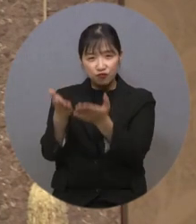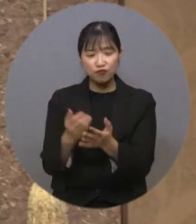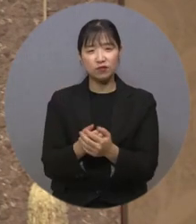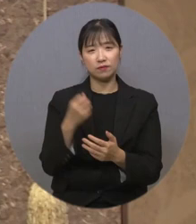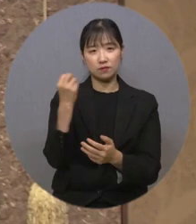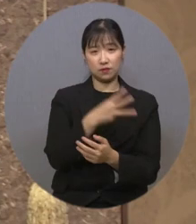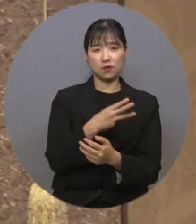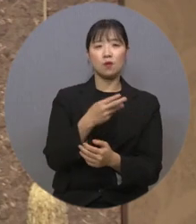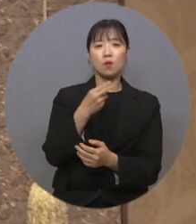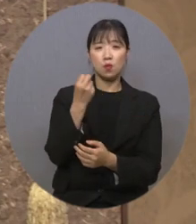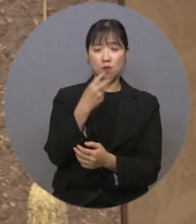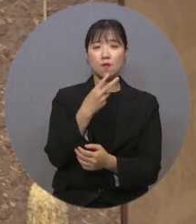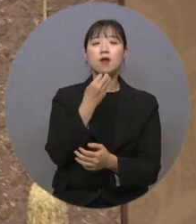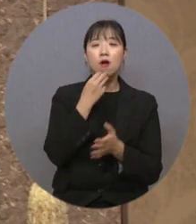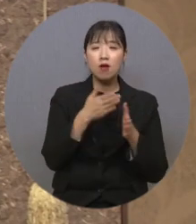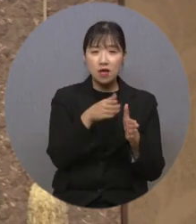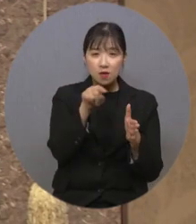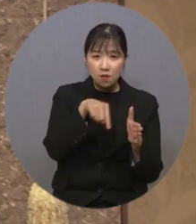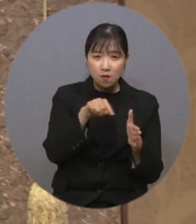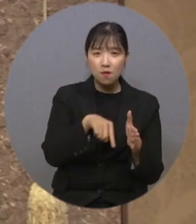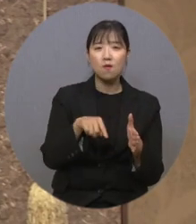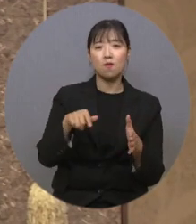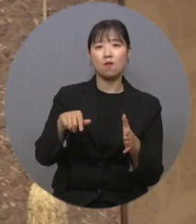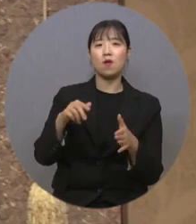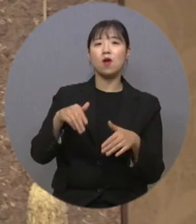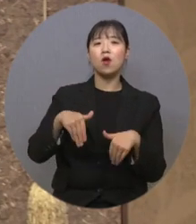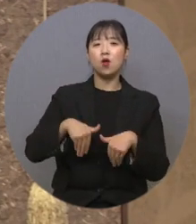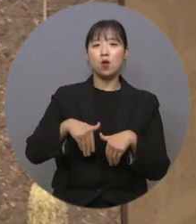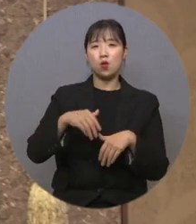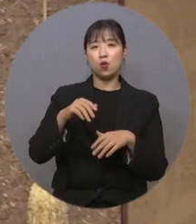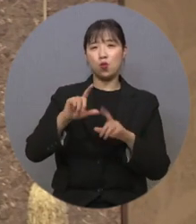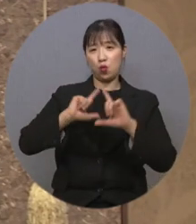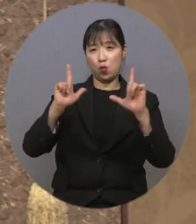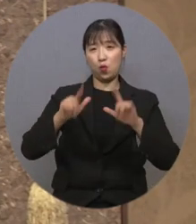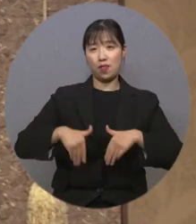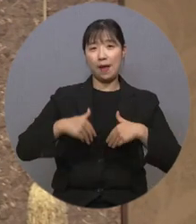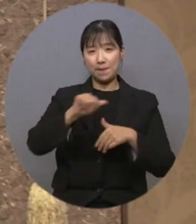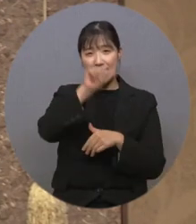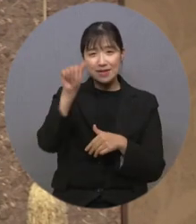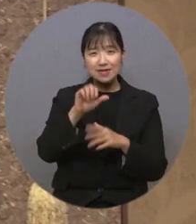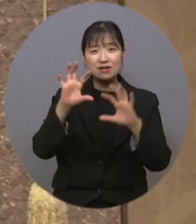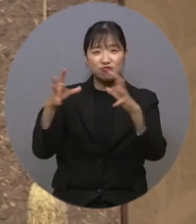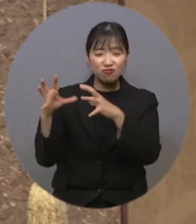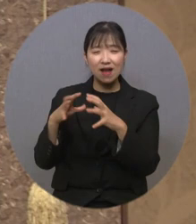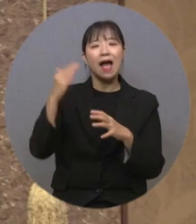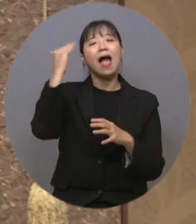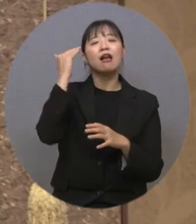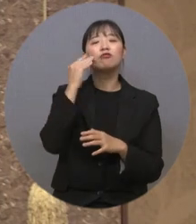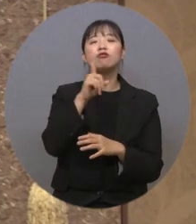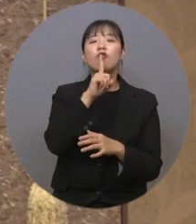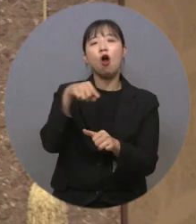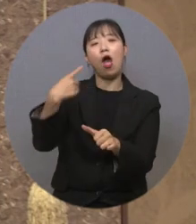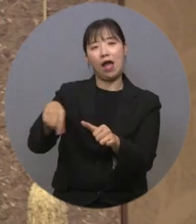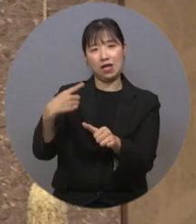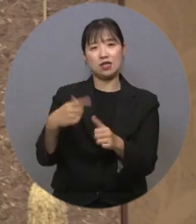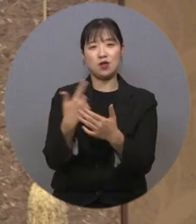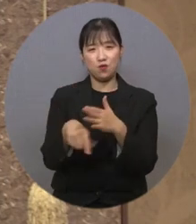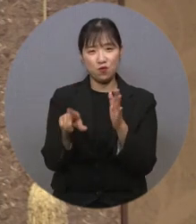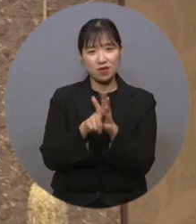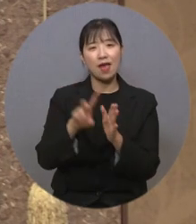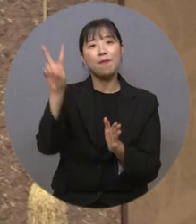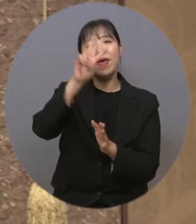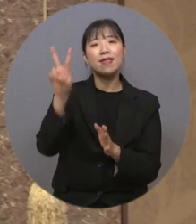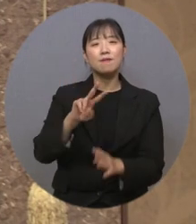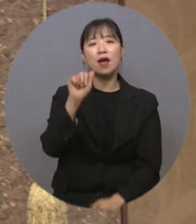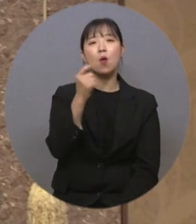저희 경기도에서는 동남아 국가에 우리 한국어를 가르쳐주기 위해서 베트남